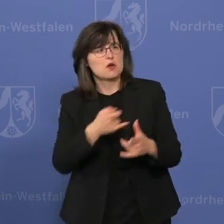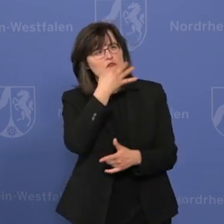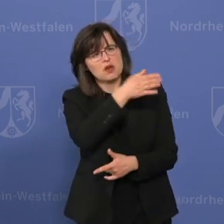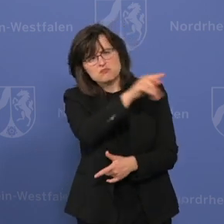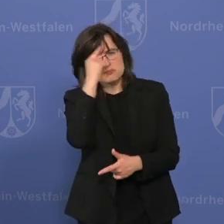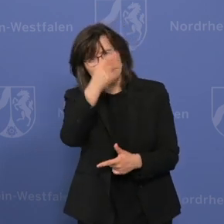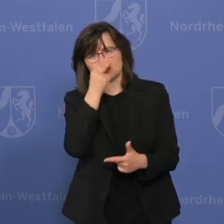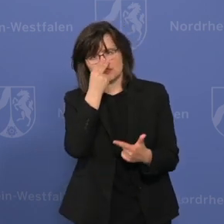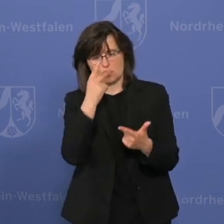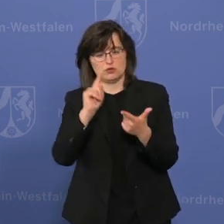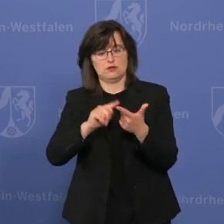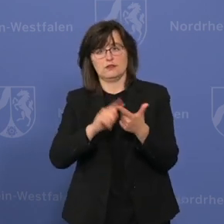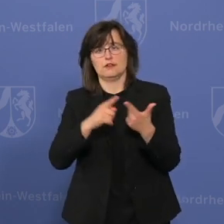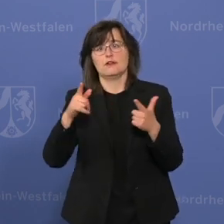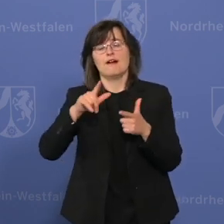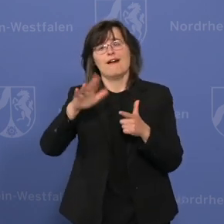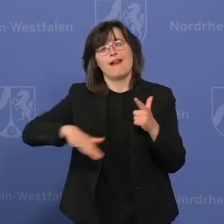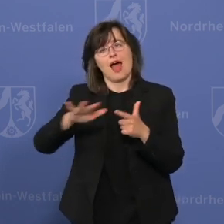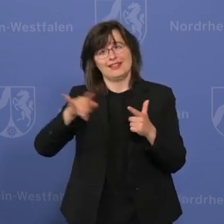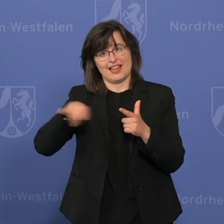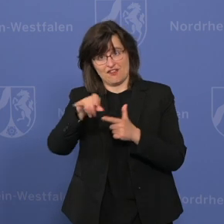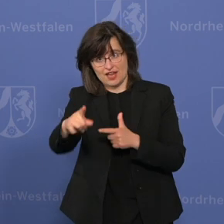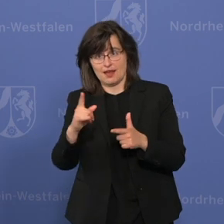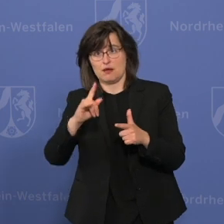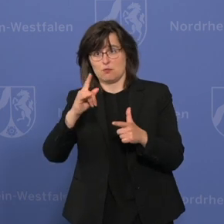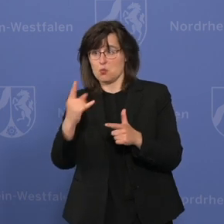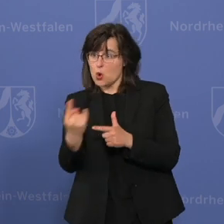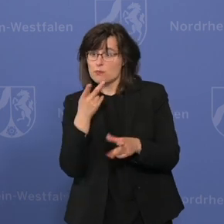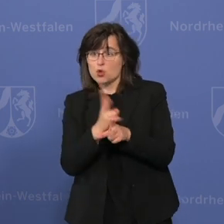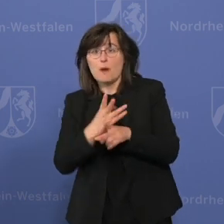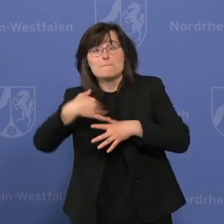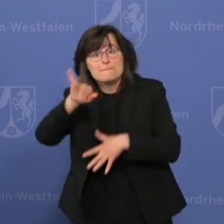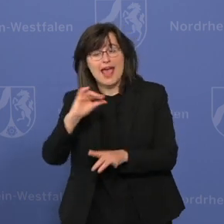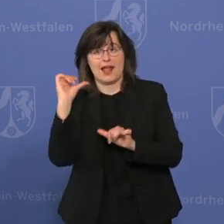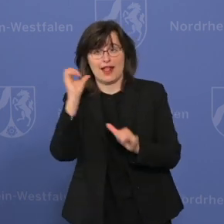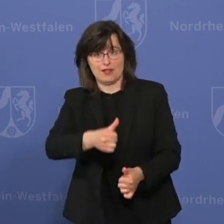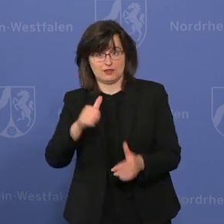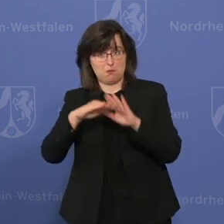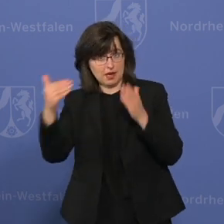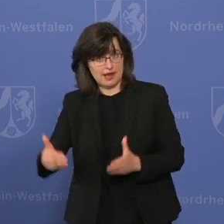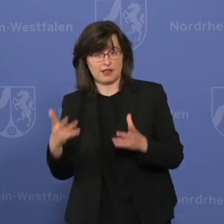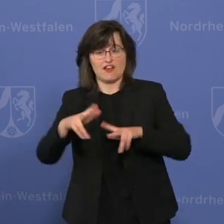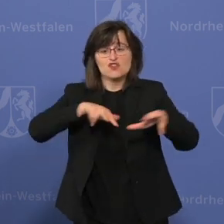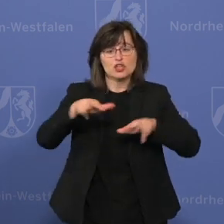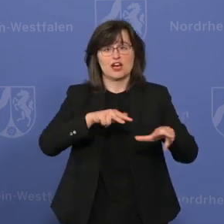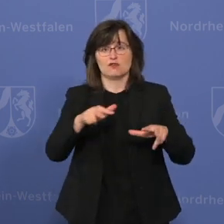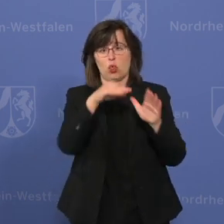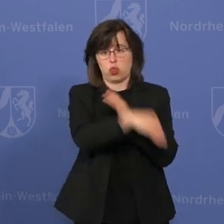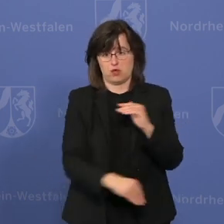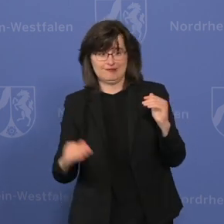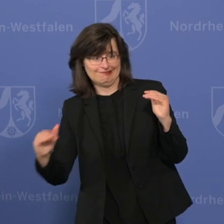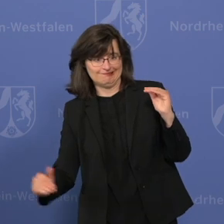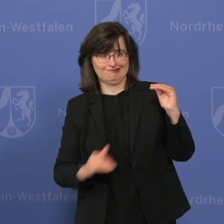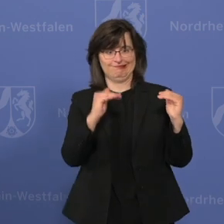noch weitere Hilfspakete geben, um wirtschaftliche Folgen abzufedern? Ja, das ist eine ganz wichtige Fragestellung. Sie macht uns noch